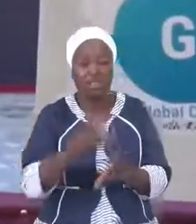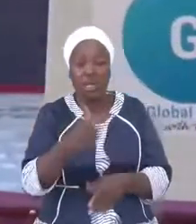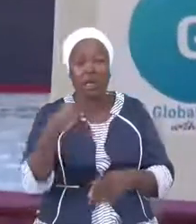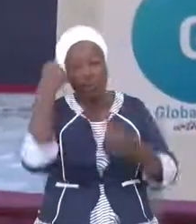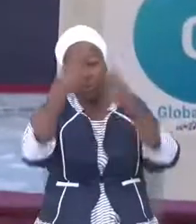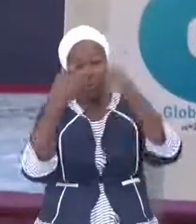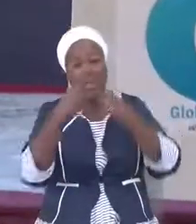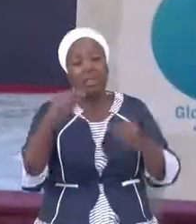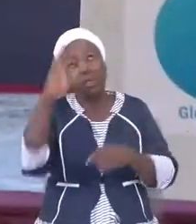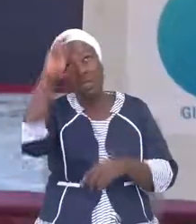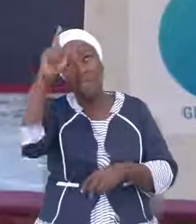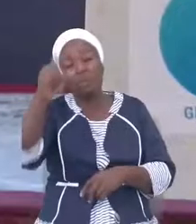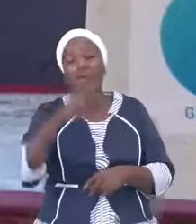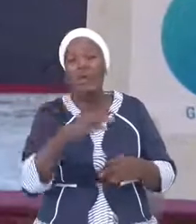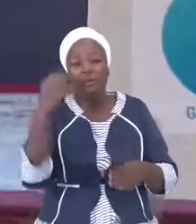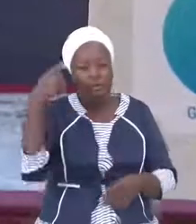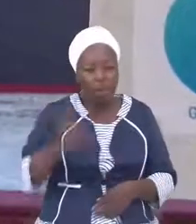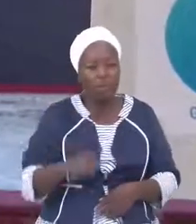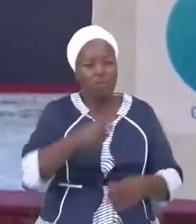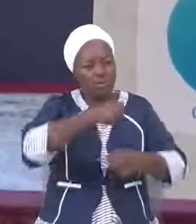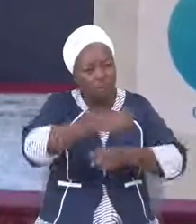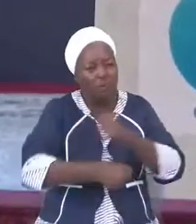que c'était déjà écrit sur Christ.